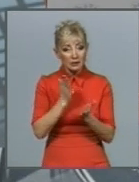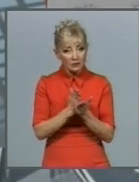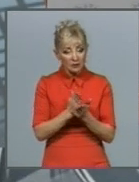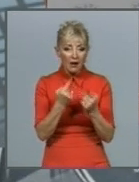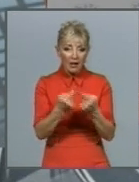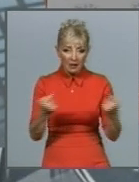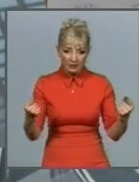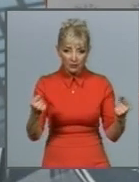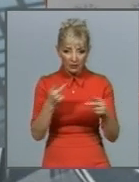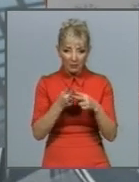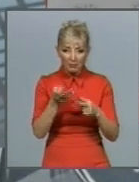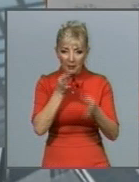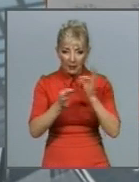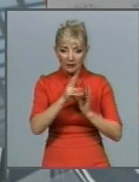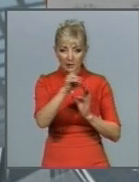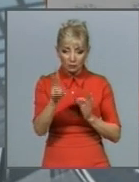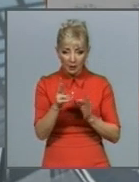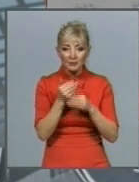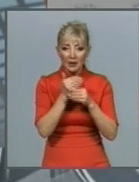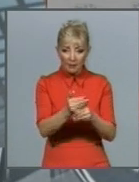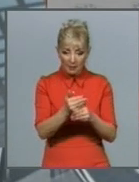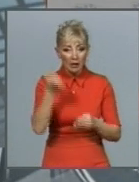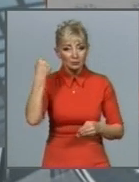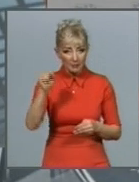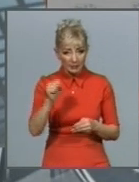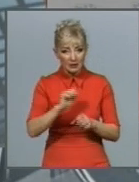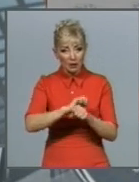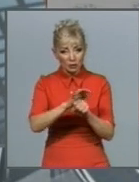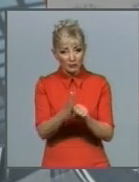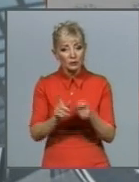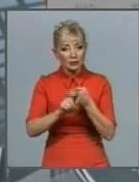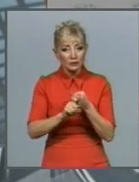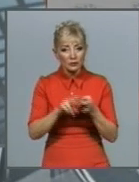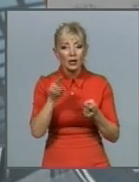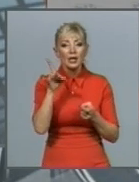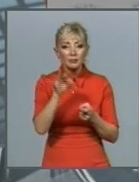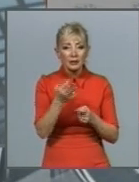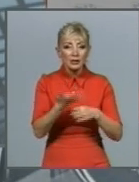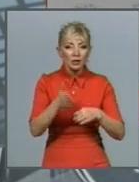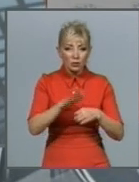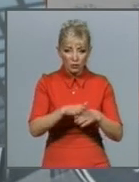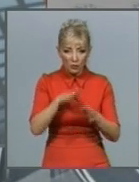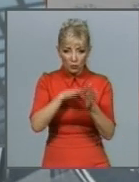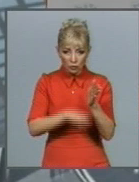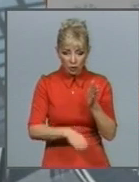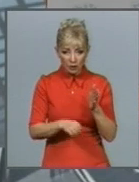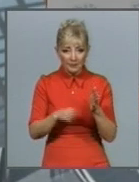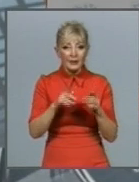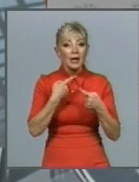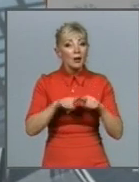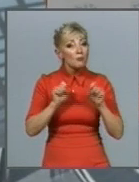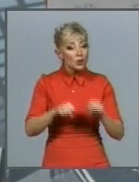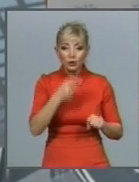інших ліків, які допомагають долати коронавірусну інфекцію при тяжкому перебігу захворювання. Також на дашборді